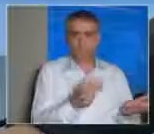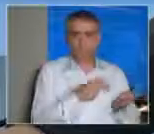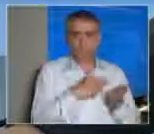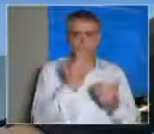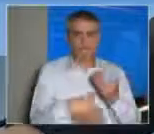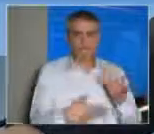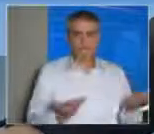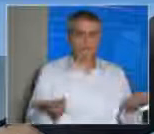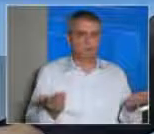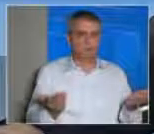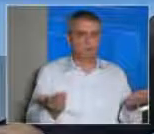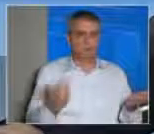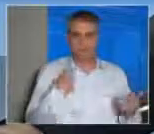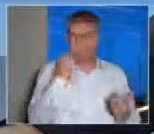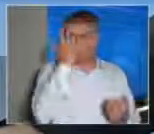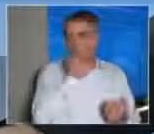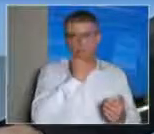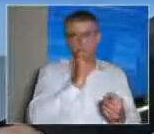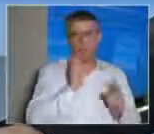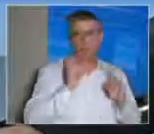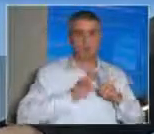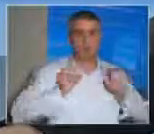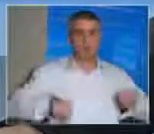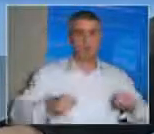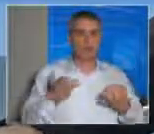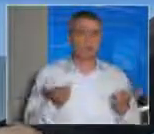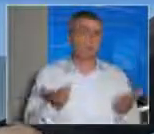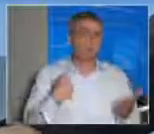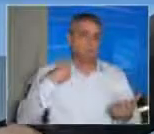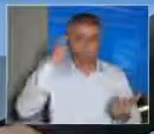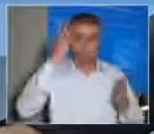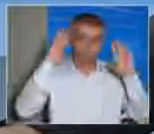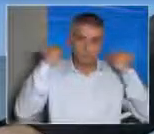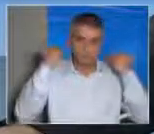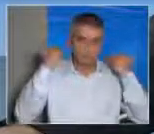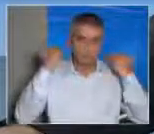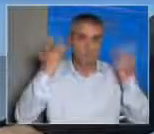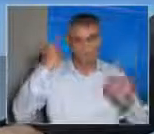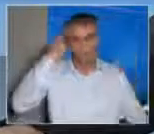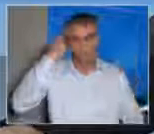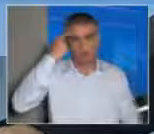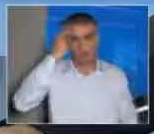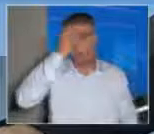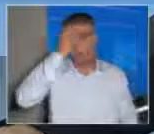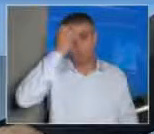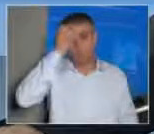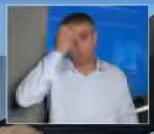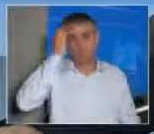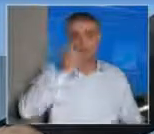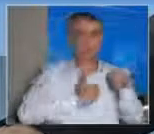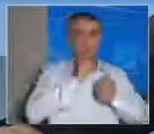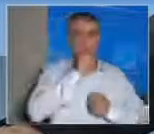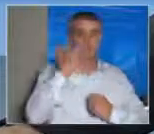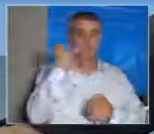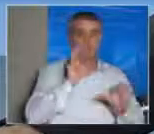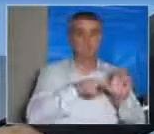של דבר אנחנו רואים שחמאס לא בדיוק שולט עליו, אני מניח שהמצרים יודעים אירוויזיון מהו, כי האמת